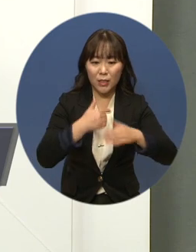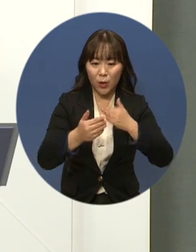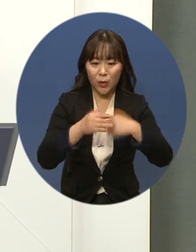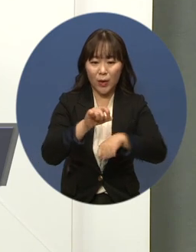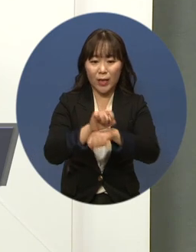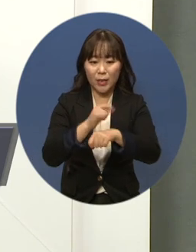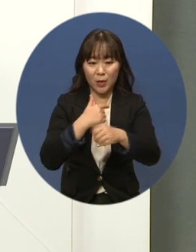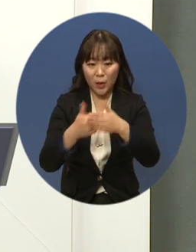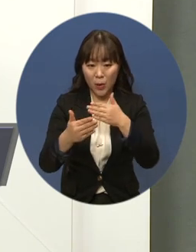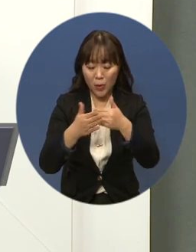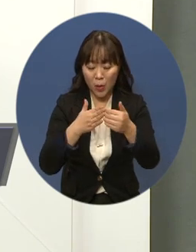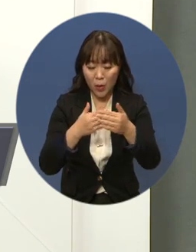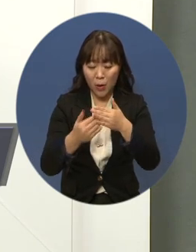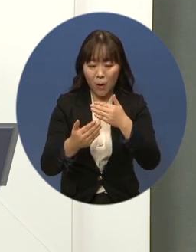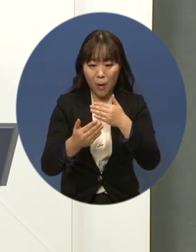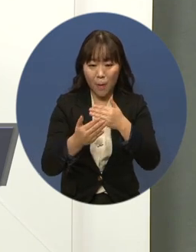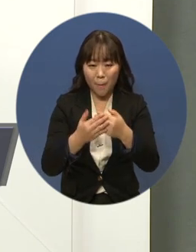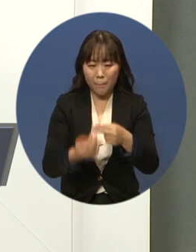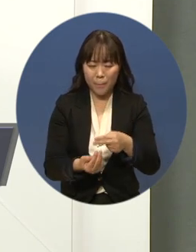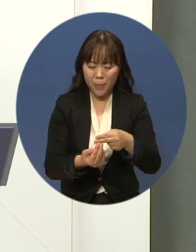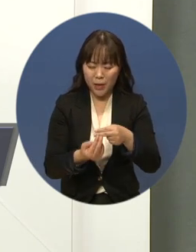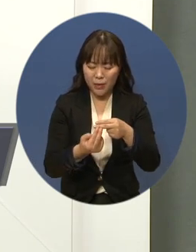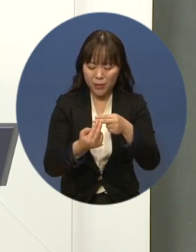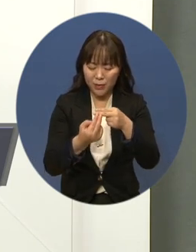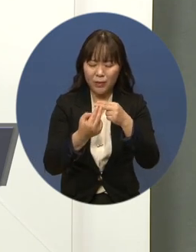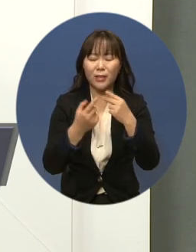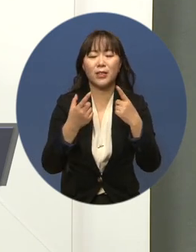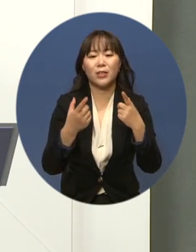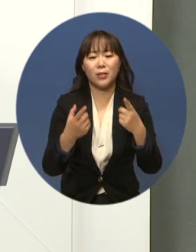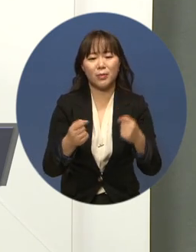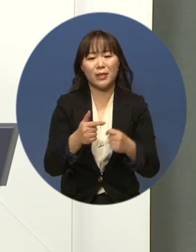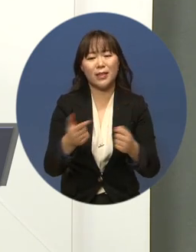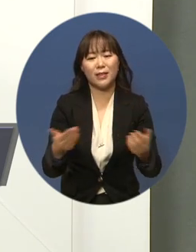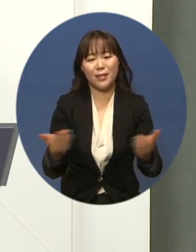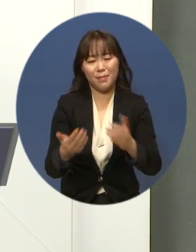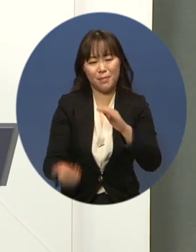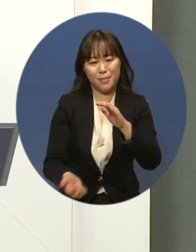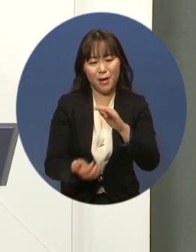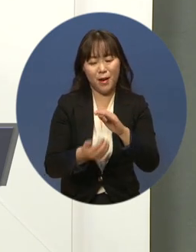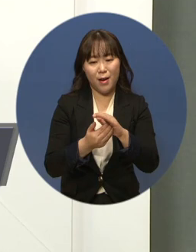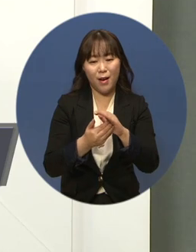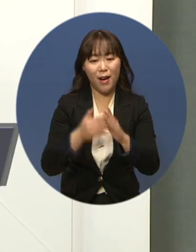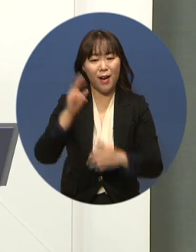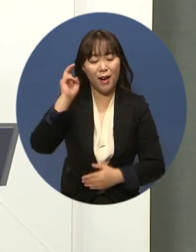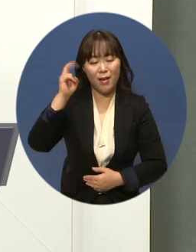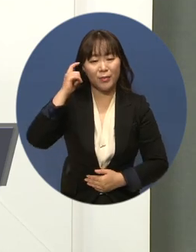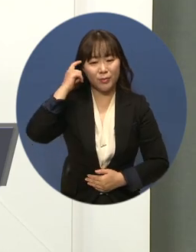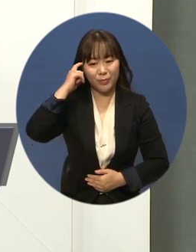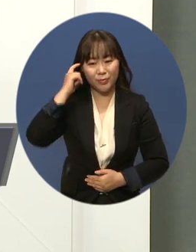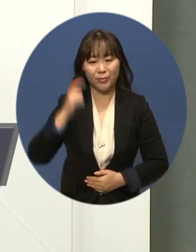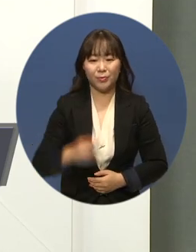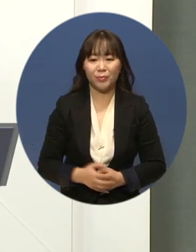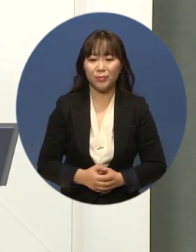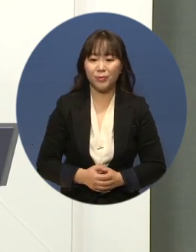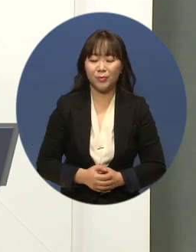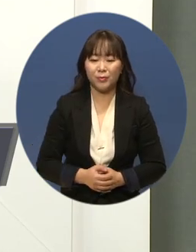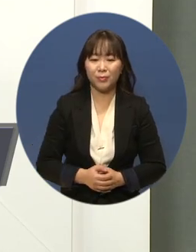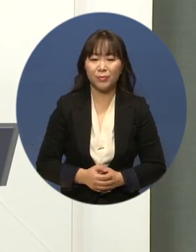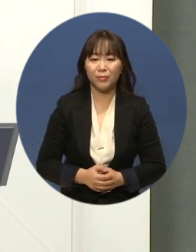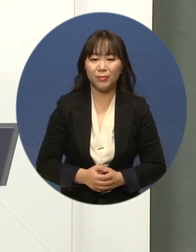행정 경력을 쌓아 오시면서 그만한 큰 일을 하셨기 때문에 그렇다 이렇게 생각을 할 수가 있는데